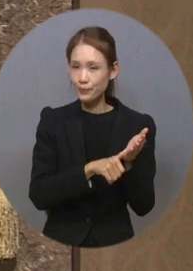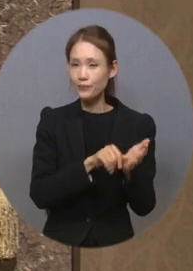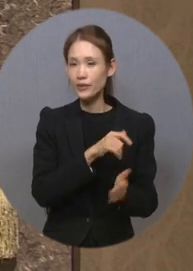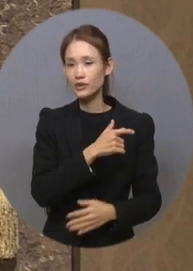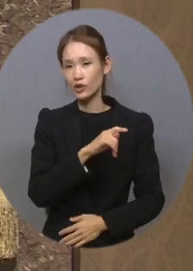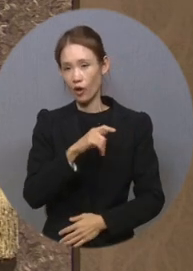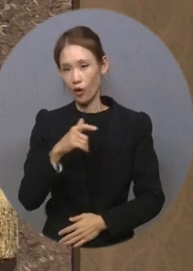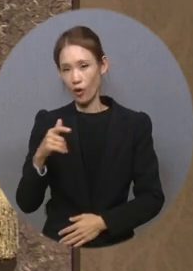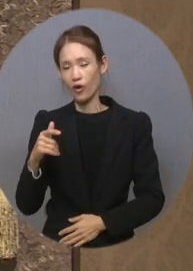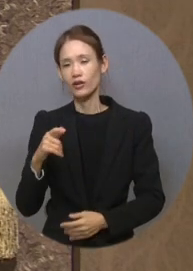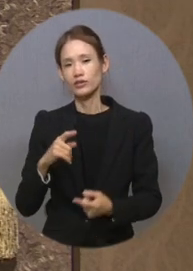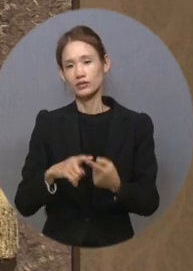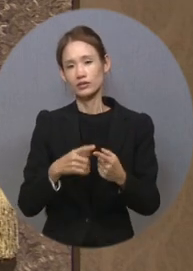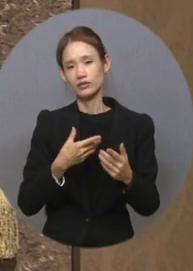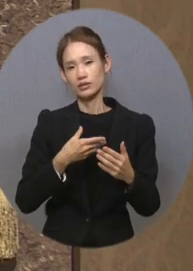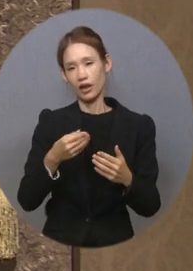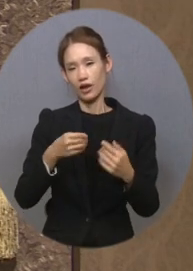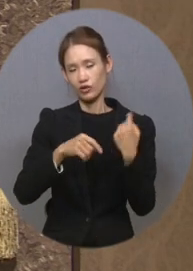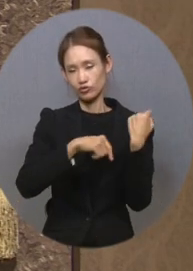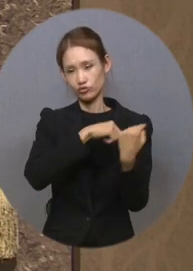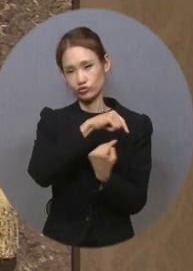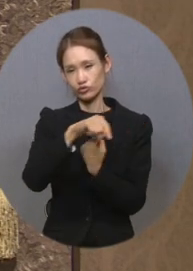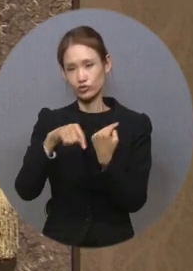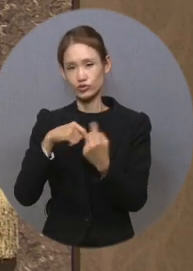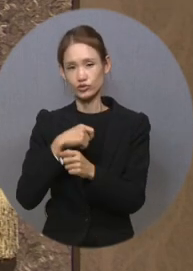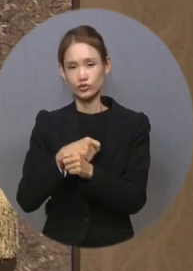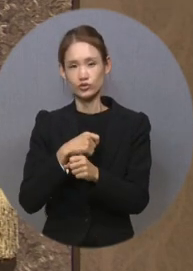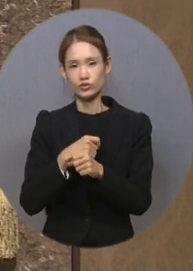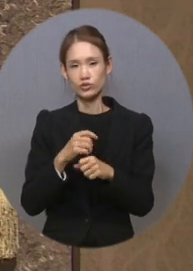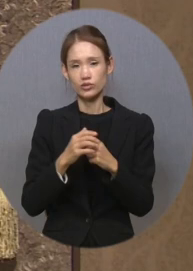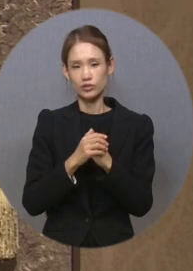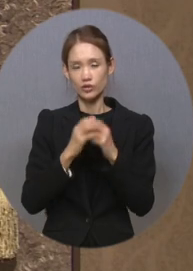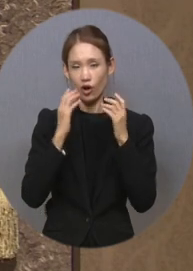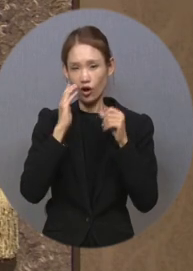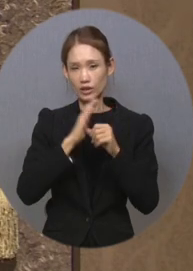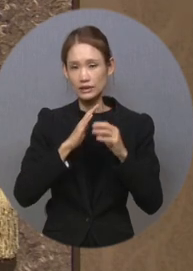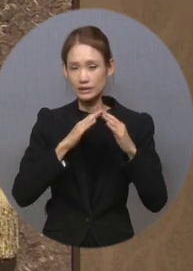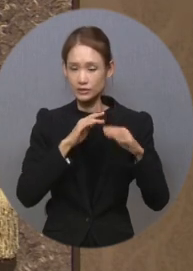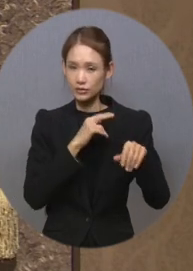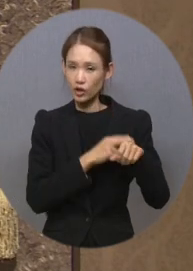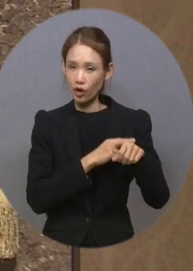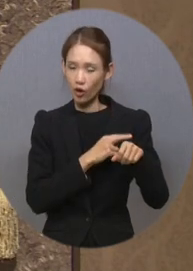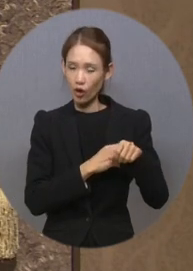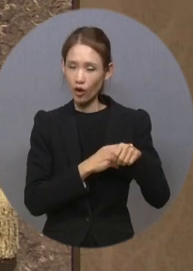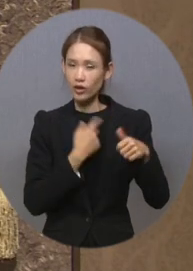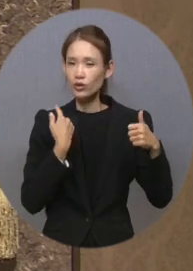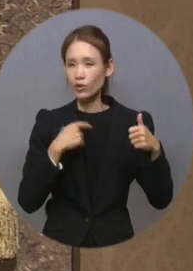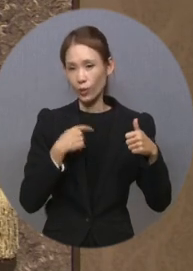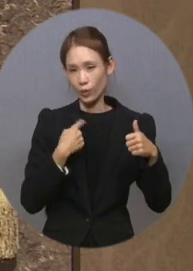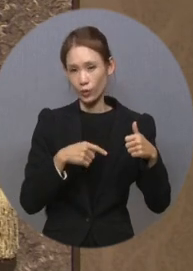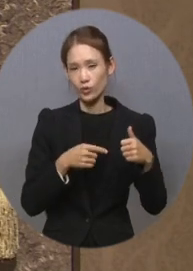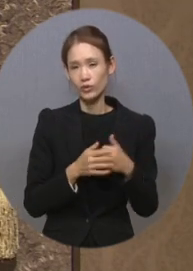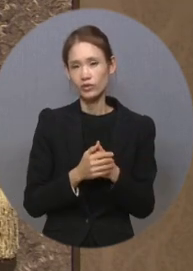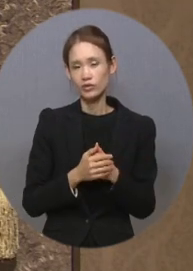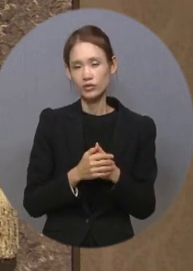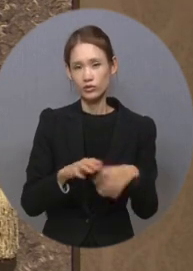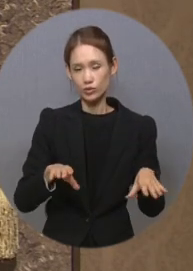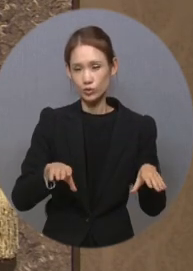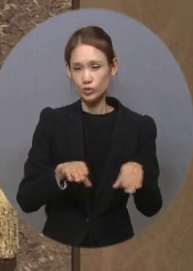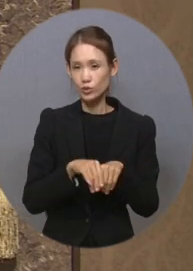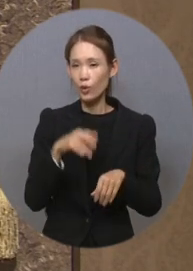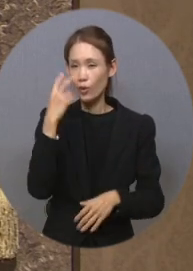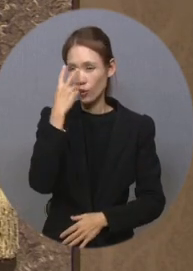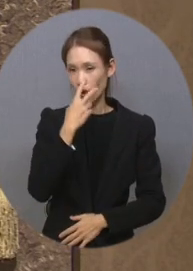것도 대여업이 운영을 하고 또 우리 그 어린이집 선생님들 이제 교육하고 이런 걸